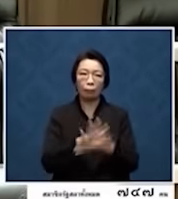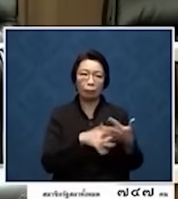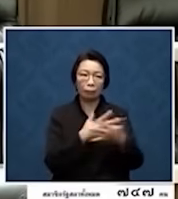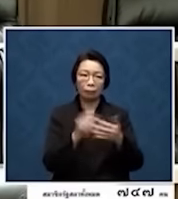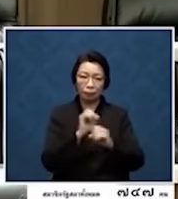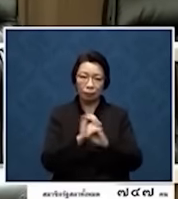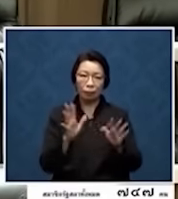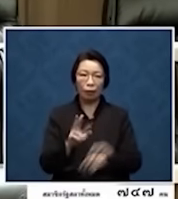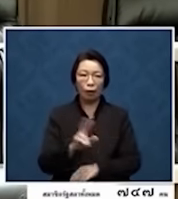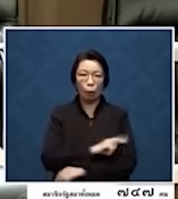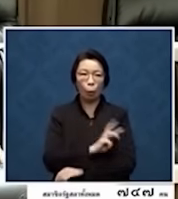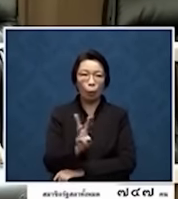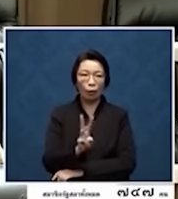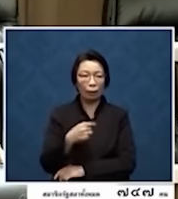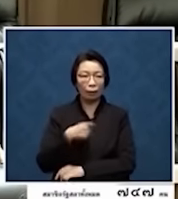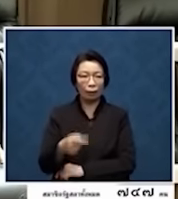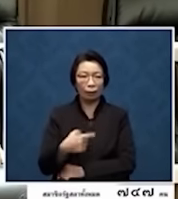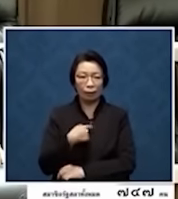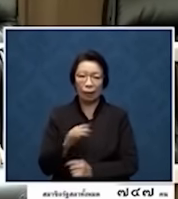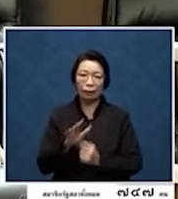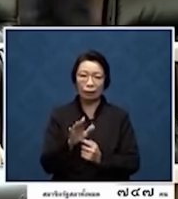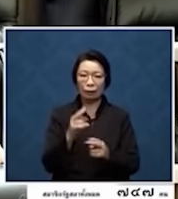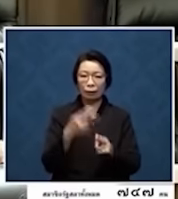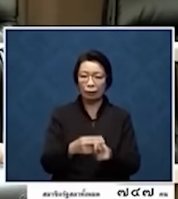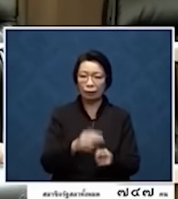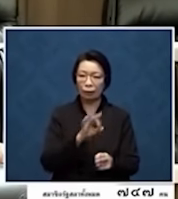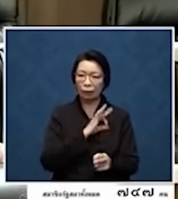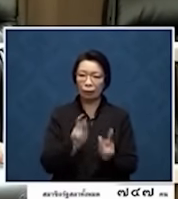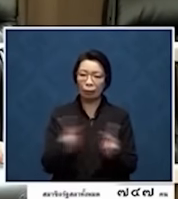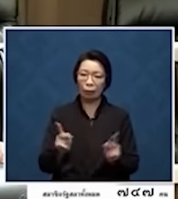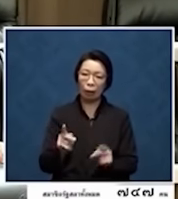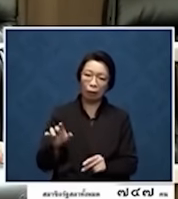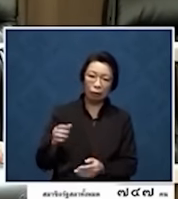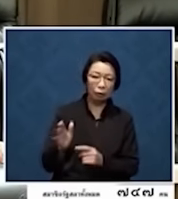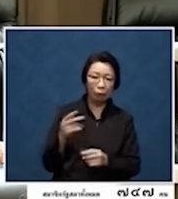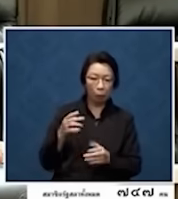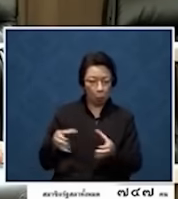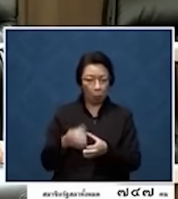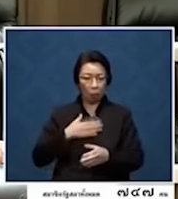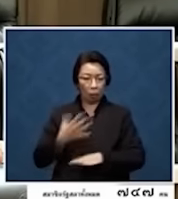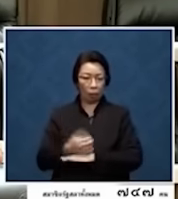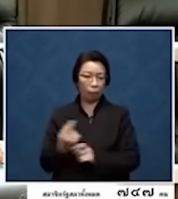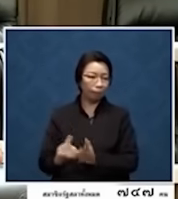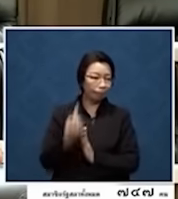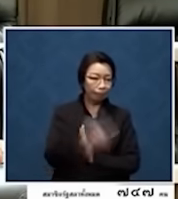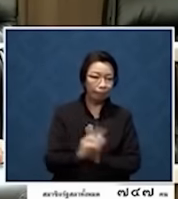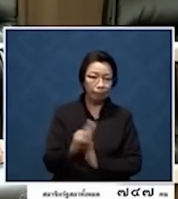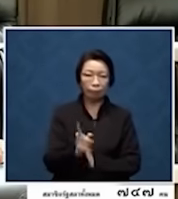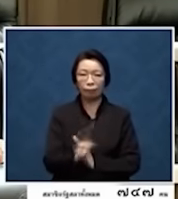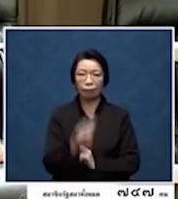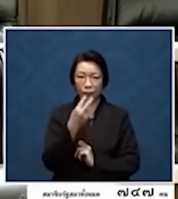มรวมสมาชิกรัฐสภาคือทั้งสสและสวที่ปฏิบัติหน้าที่ได้เนี่ยจะมีทั้งหมด2เอ้ยไม่